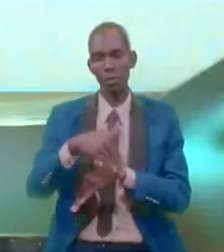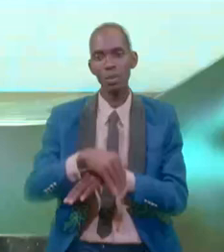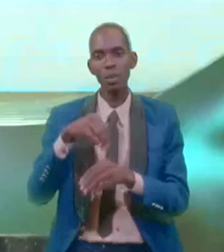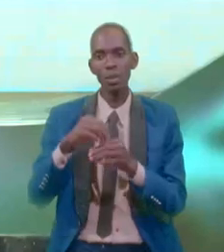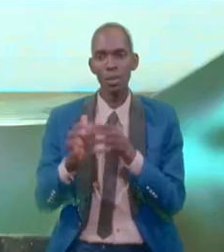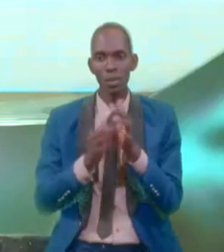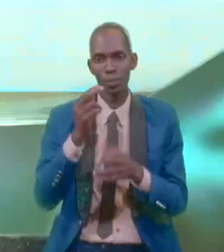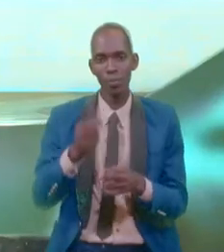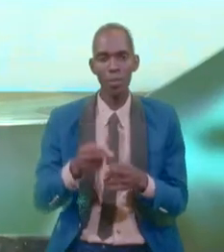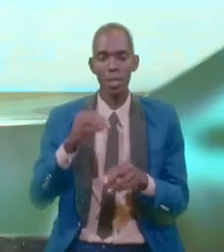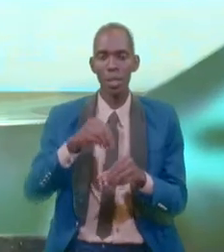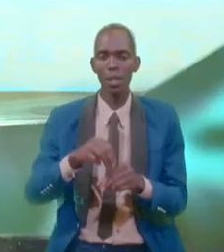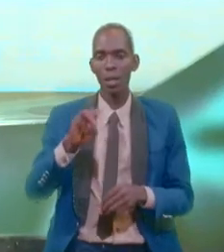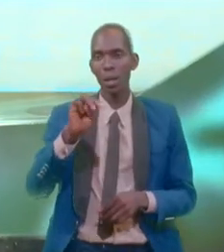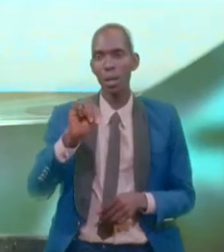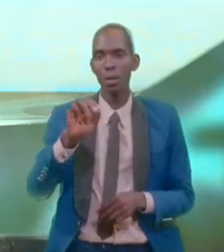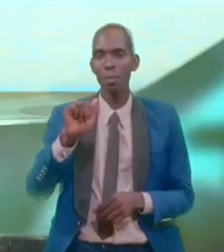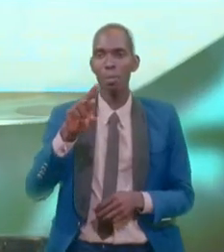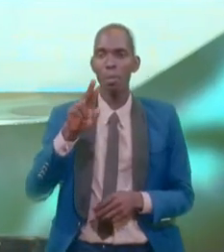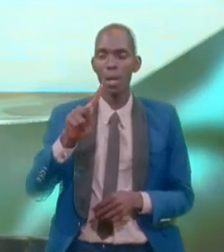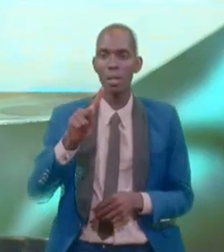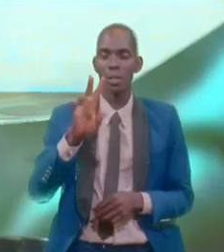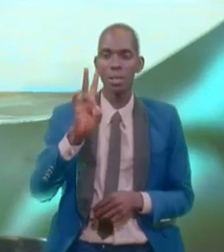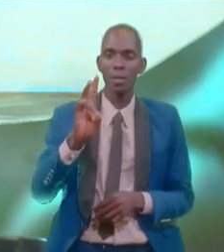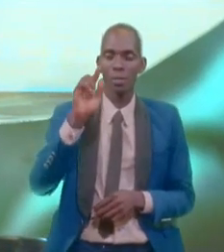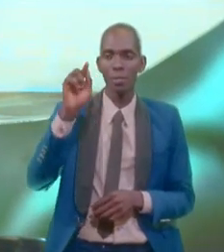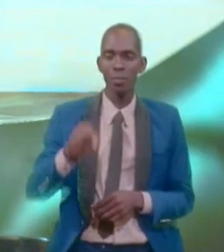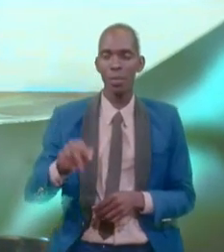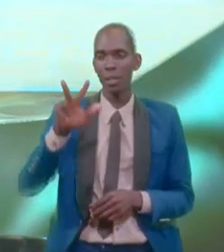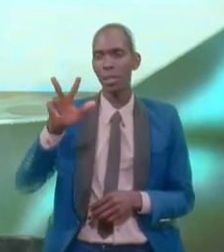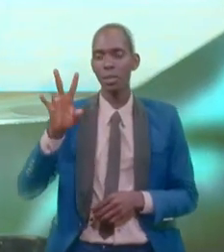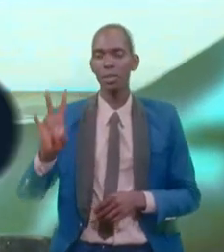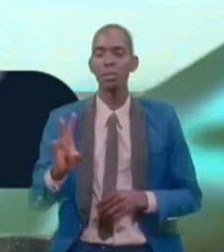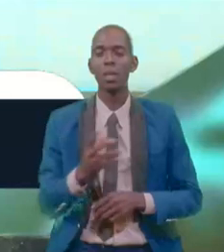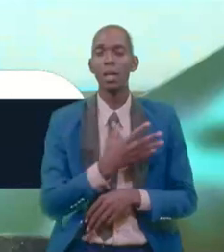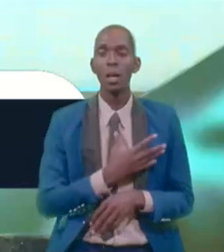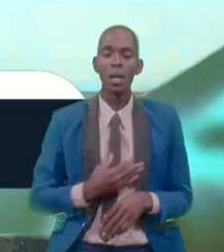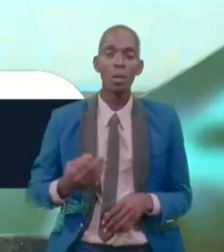au chapitre 7, verset 37. Marc 7, 37.